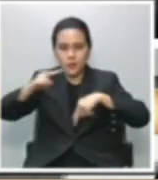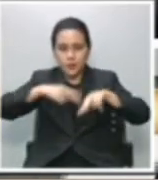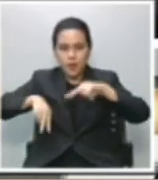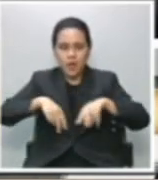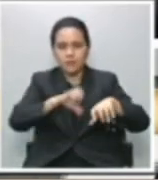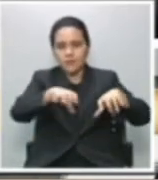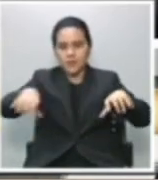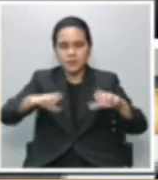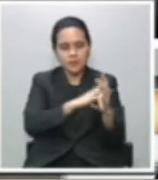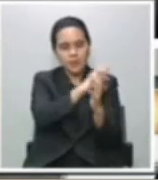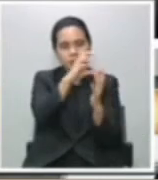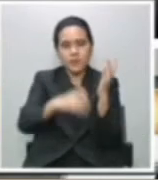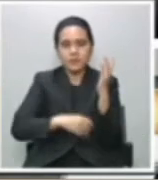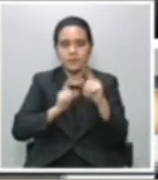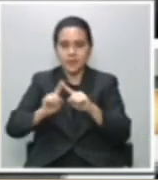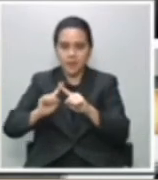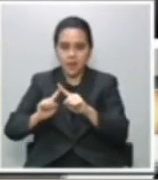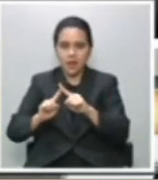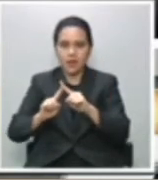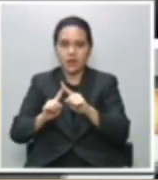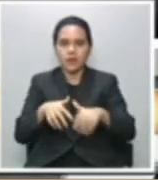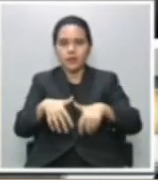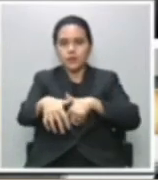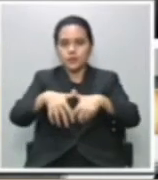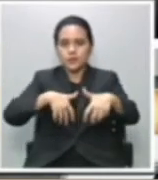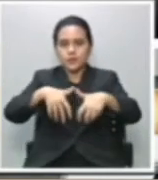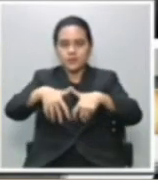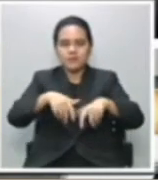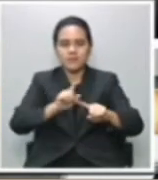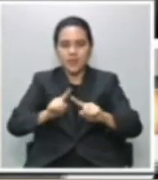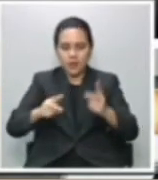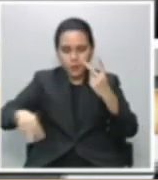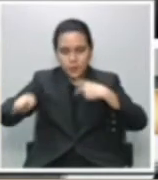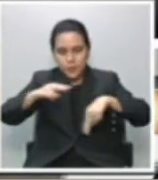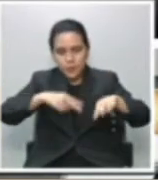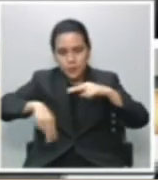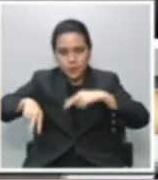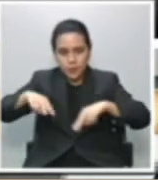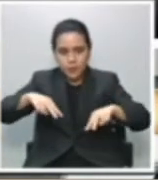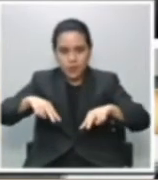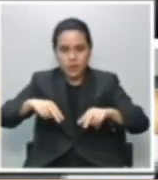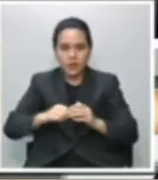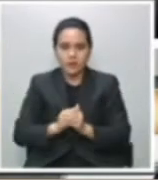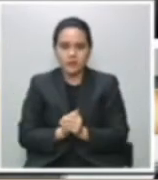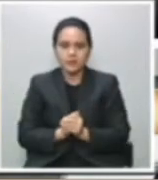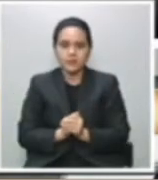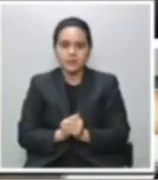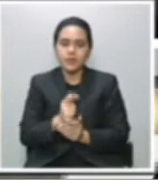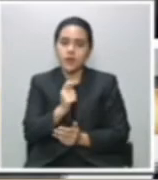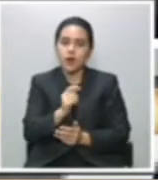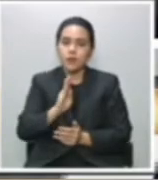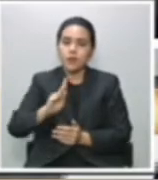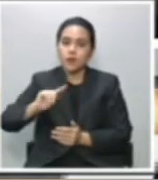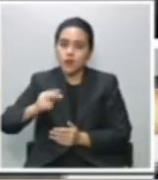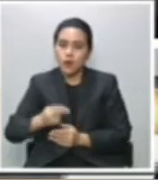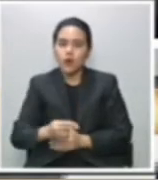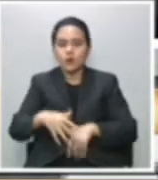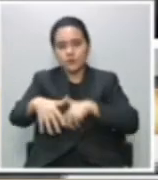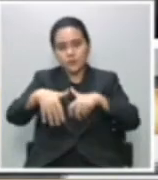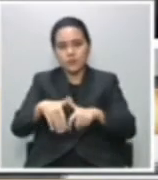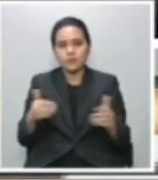ภูมิภาคการปกครองท้องที่การส่งเสริมการปกครองท้องถิ่นและพัฒนาชุมช